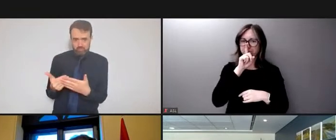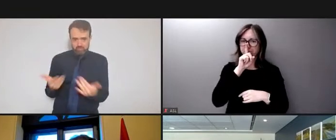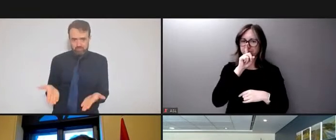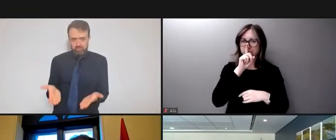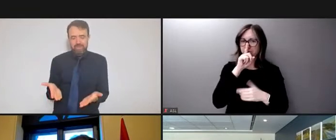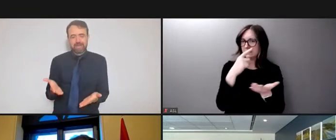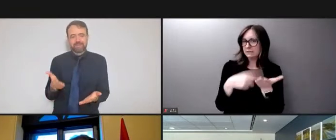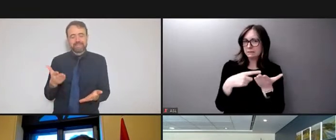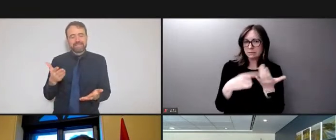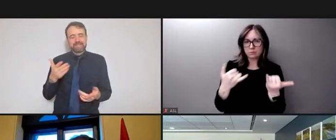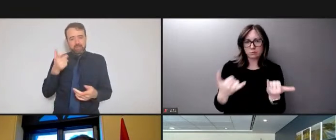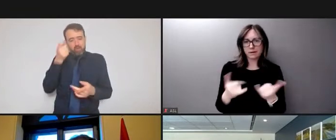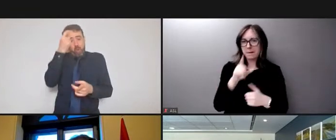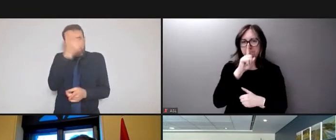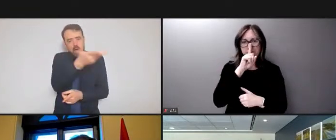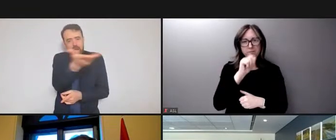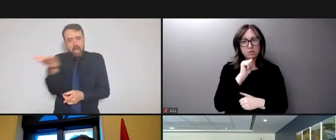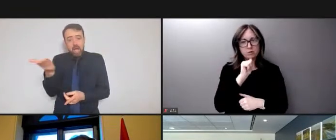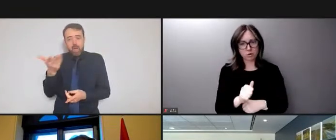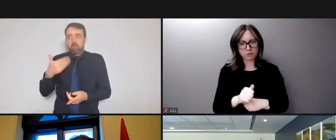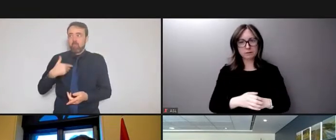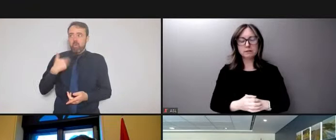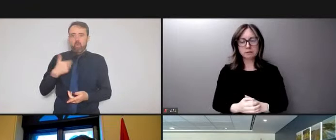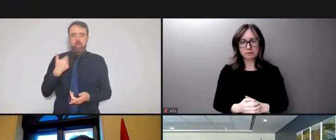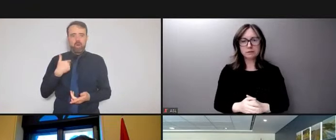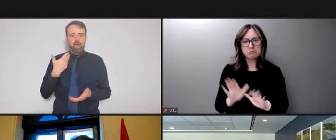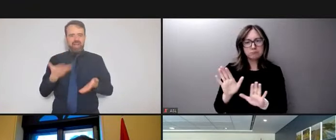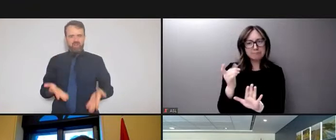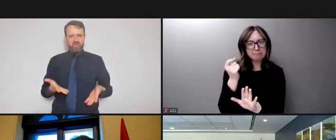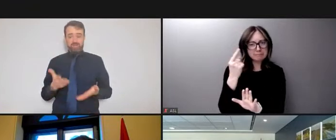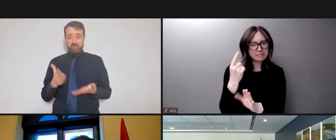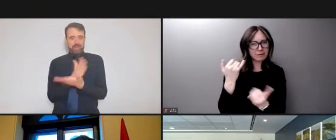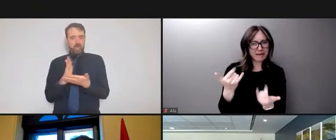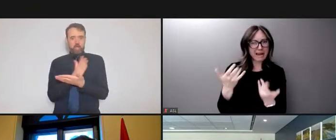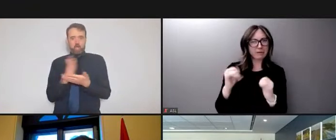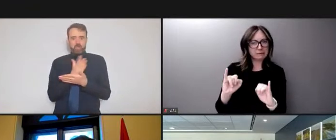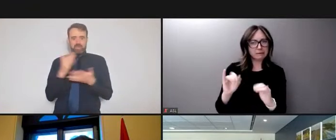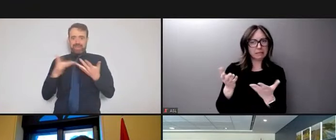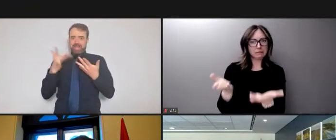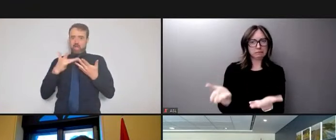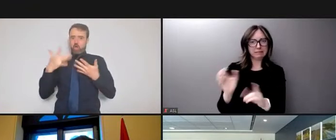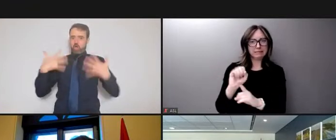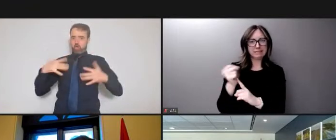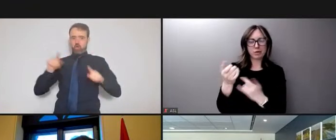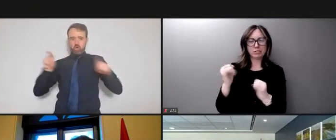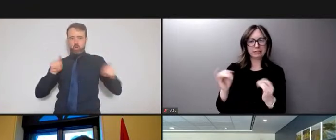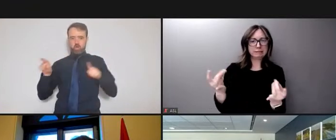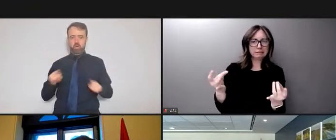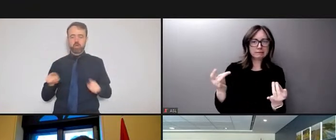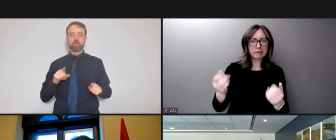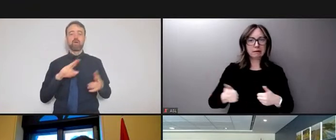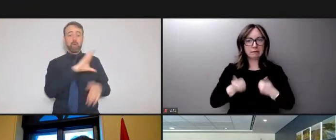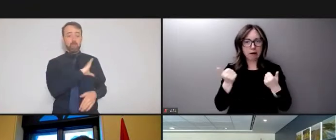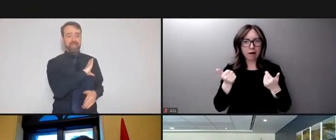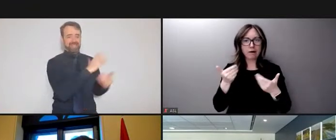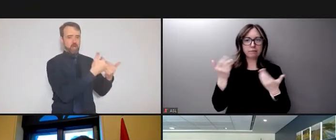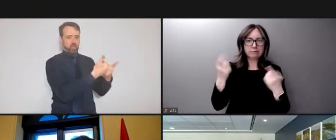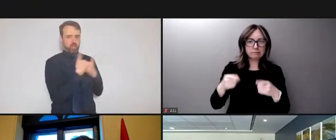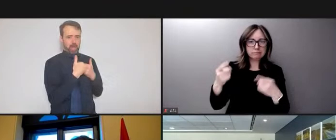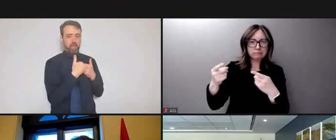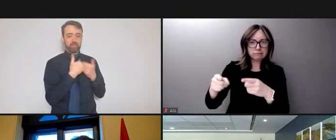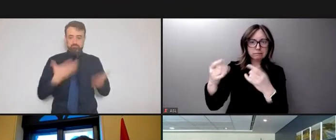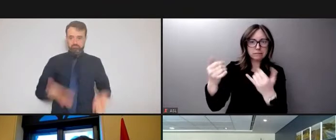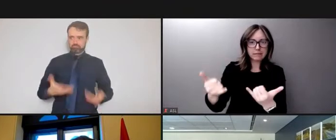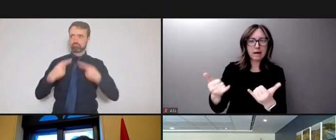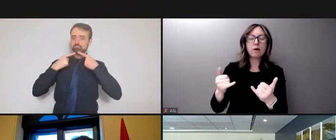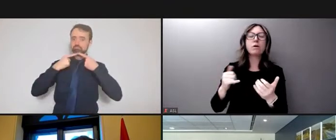comprendre qu'on parle maintenant dans un moment très, très délicat. Nous avons demandé de ne pas révéler